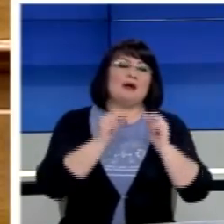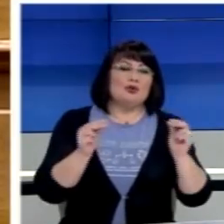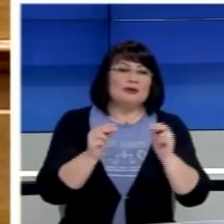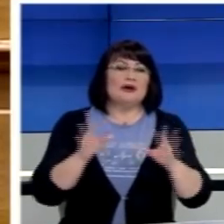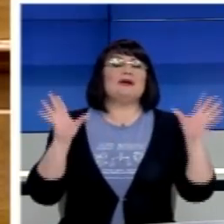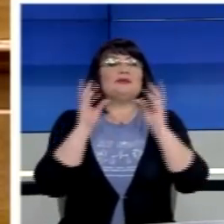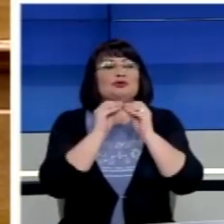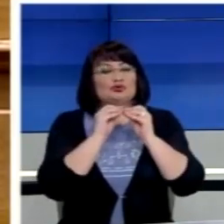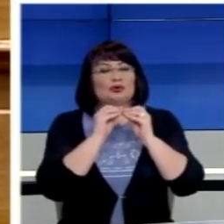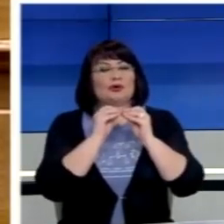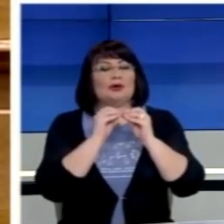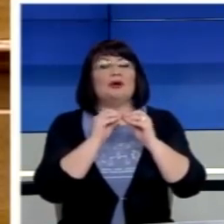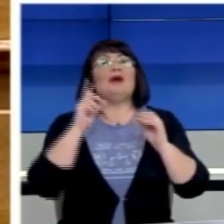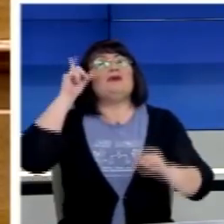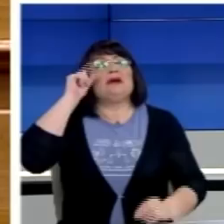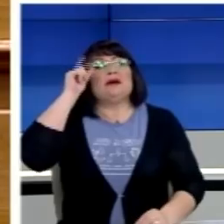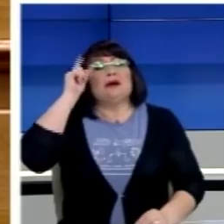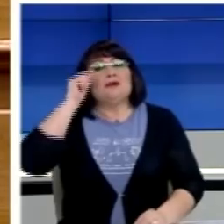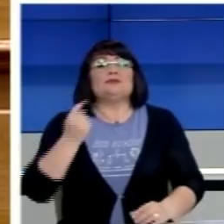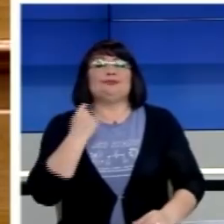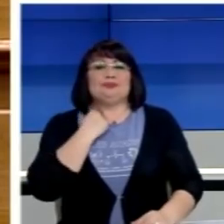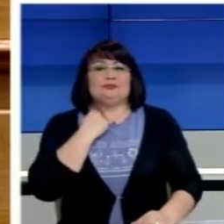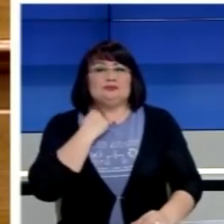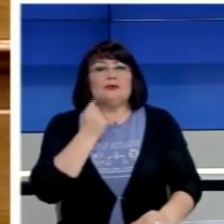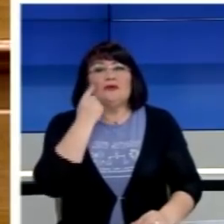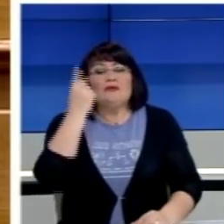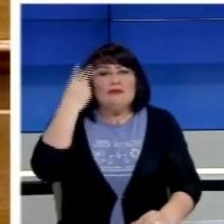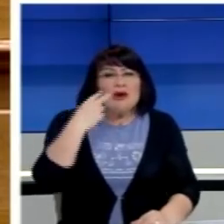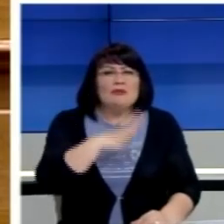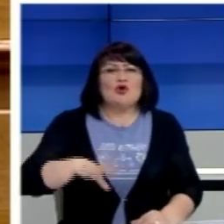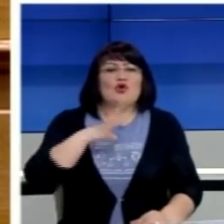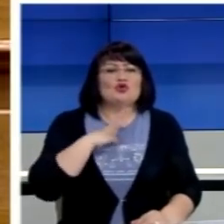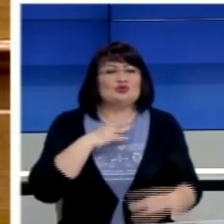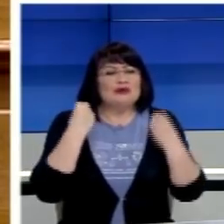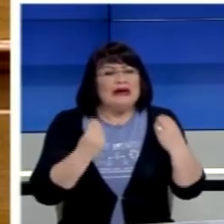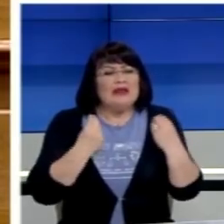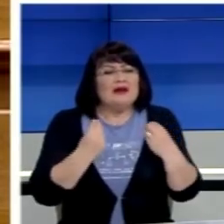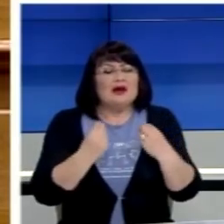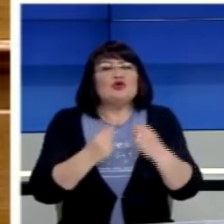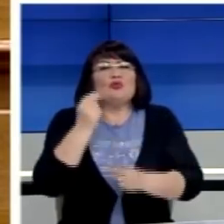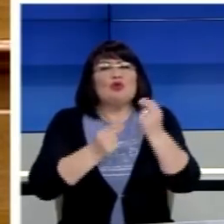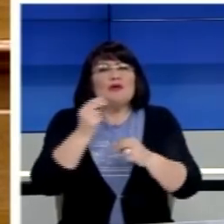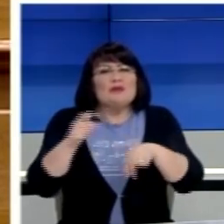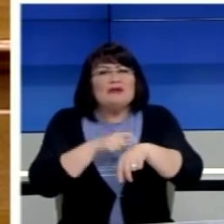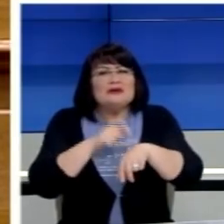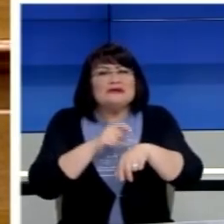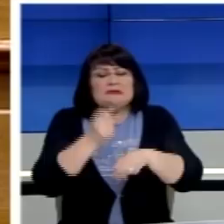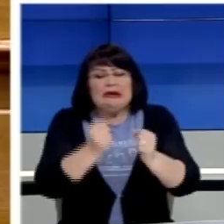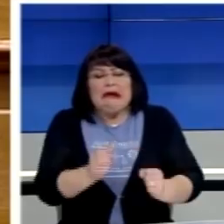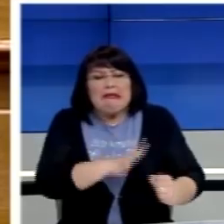που μας παρακολουθεί, που ζει αυτή την κατάσταση στην εκπαίδευση. Είναι δυνατόν πάνω σε αυτή την προβληματική